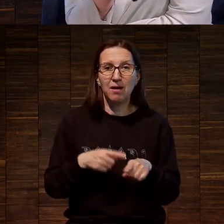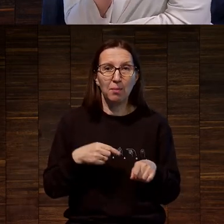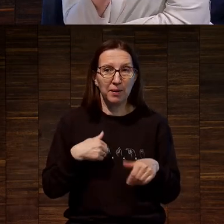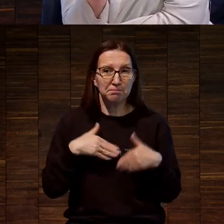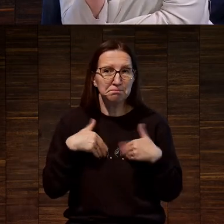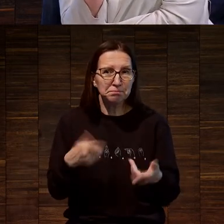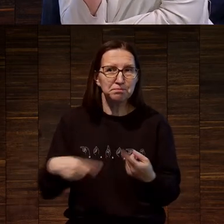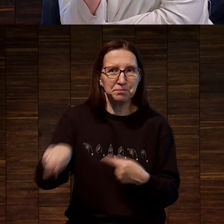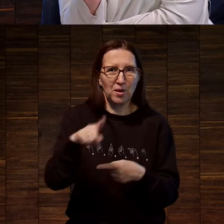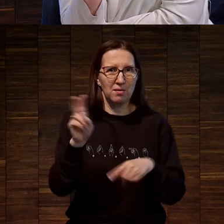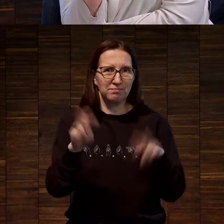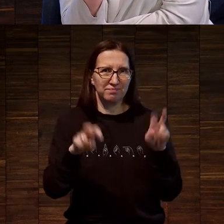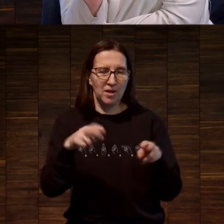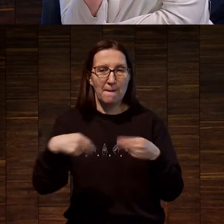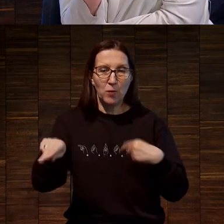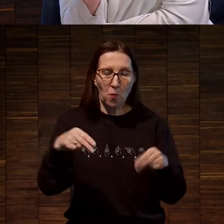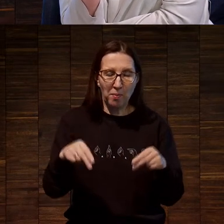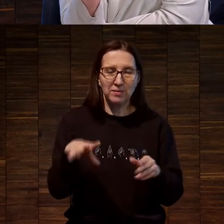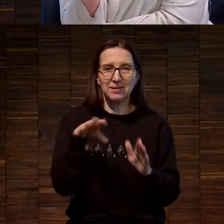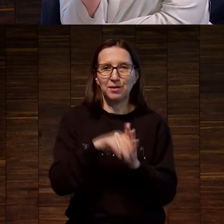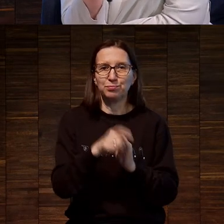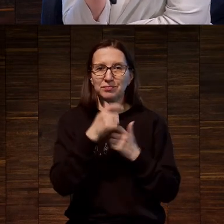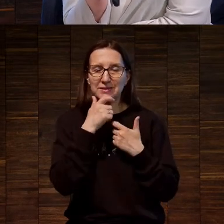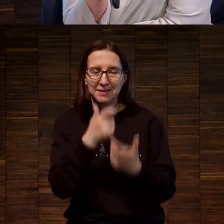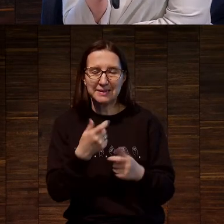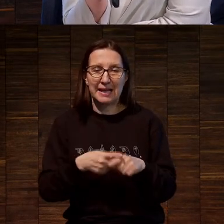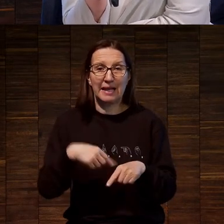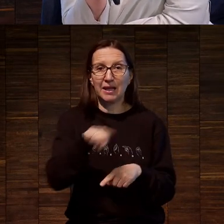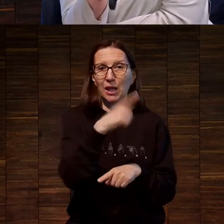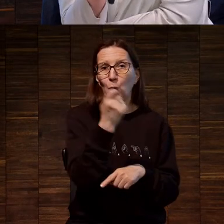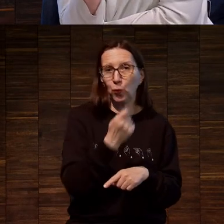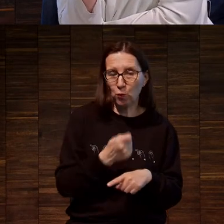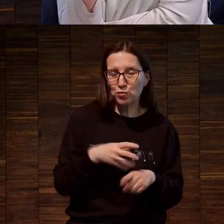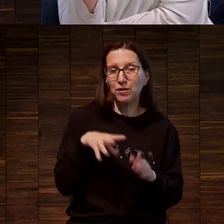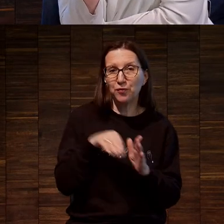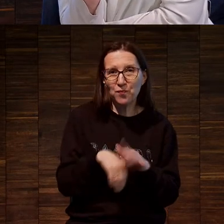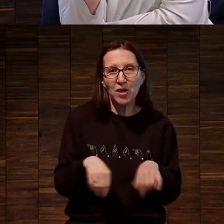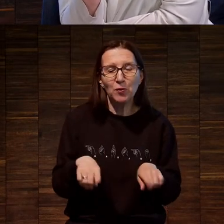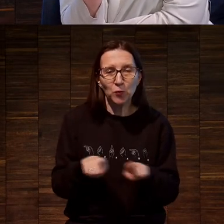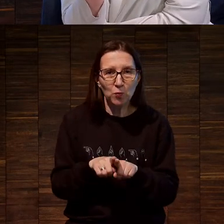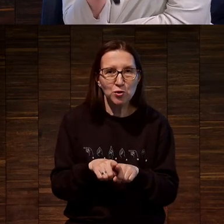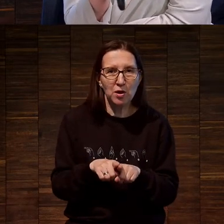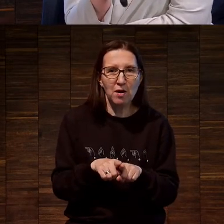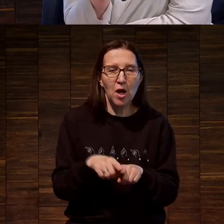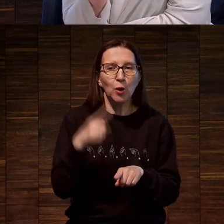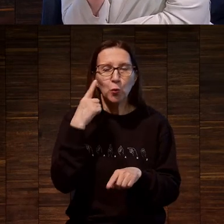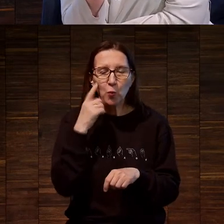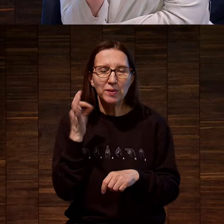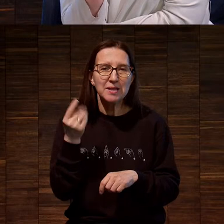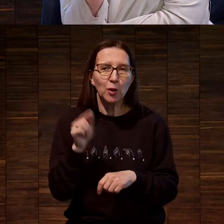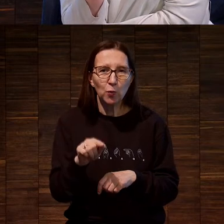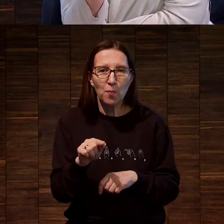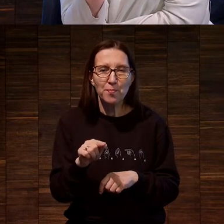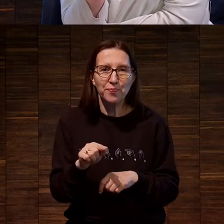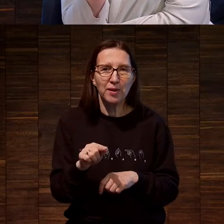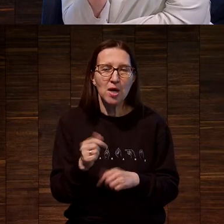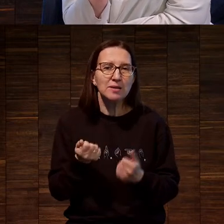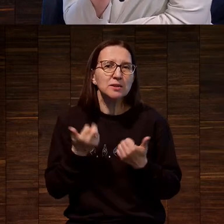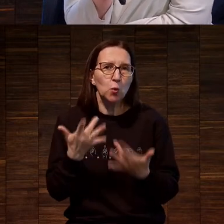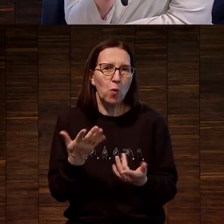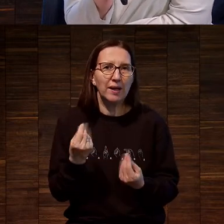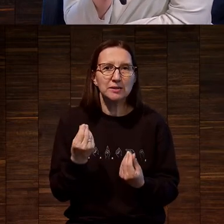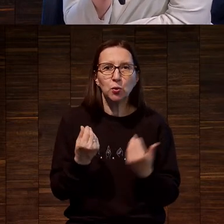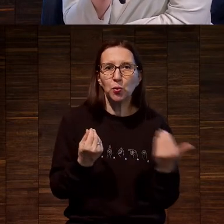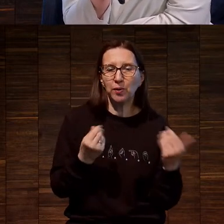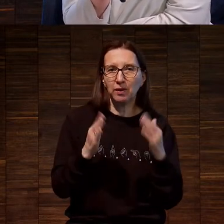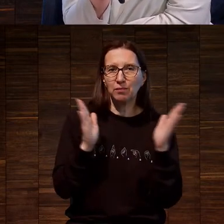публику и зрителей, и провоцировать художников думать о том, сколько стоит